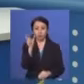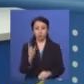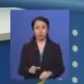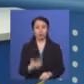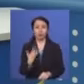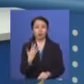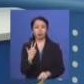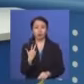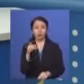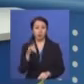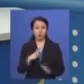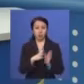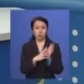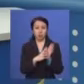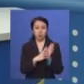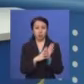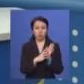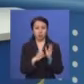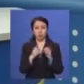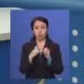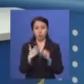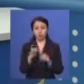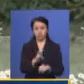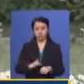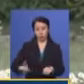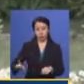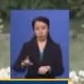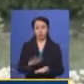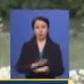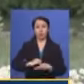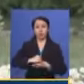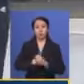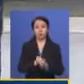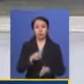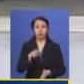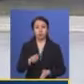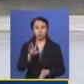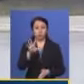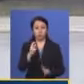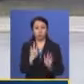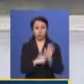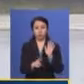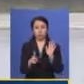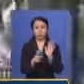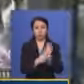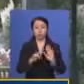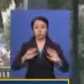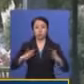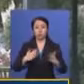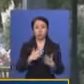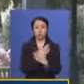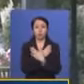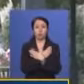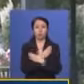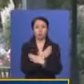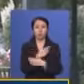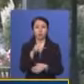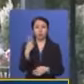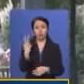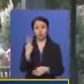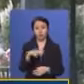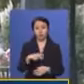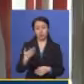человека, 3915 в нашем регионе. В стране зафиксировано 1588 случаев смерти, в их числе